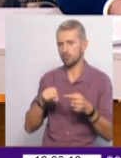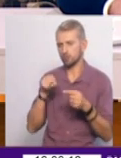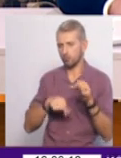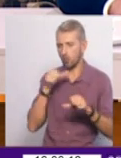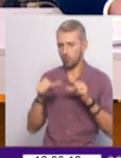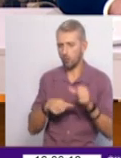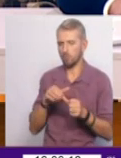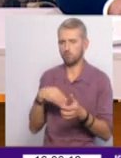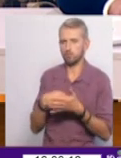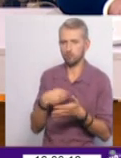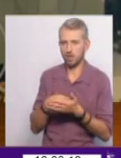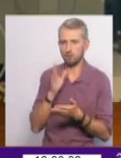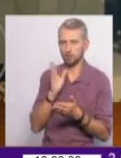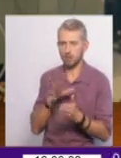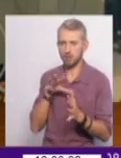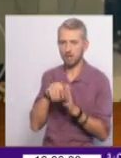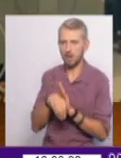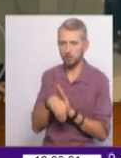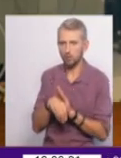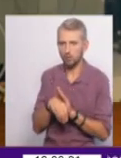року в бюджет буде закладено,